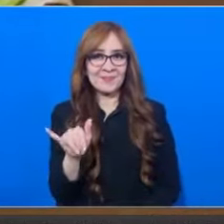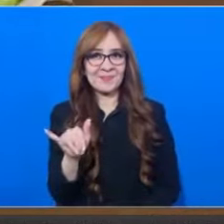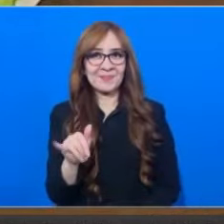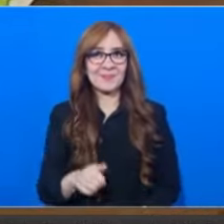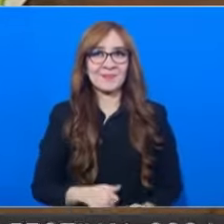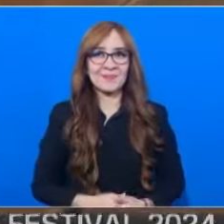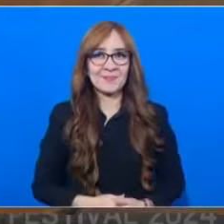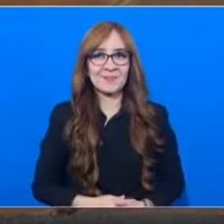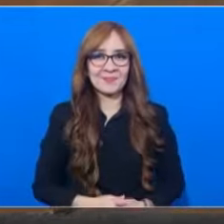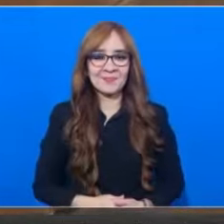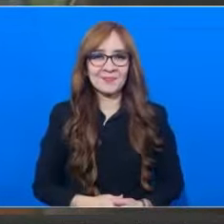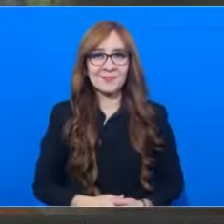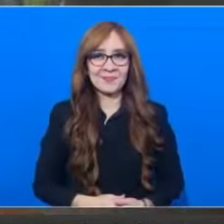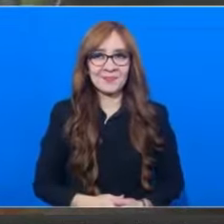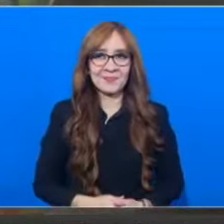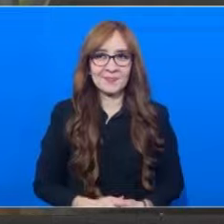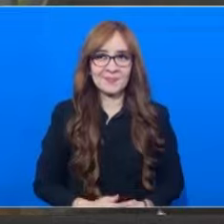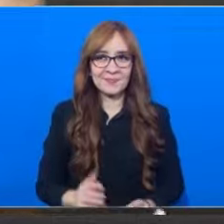dia.